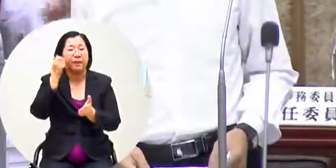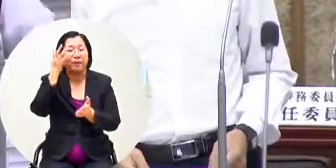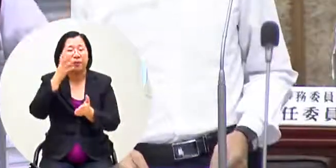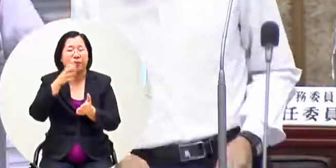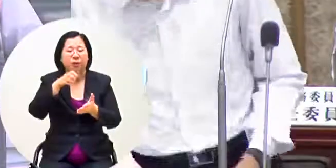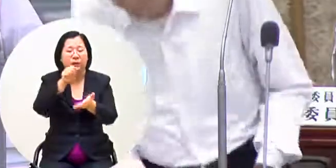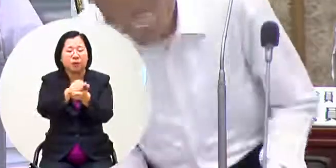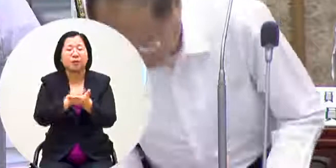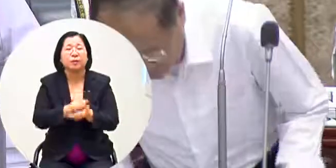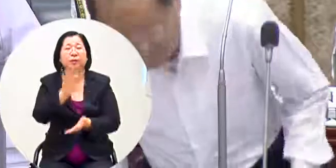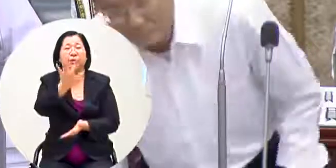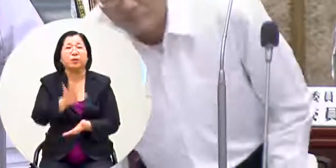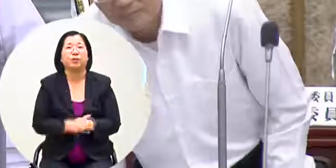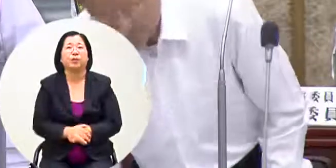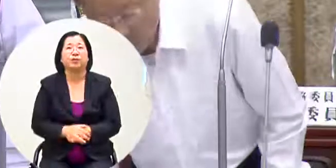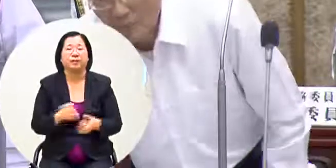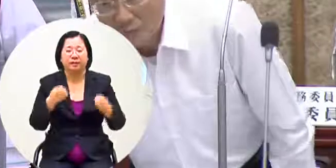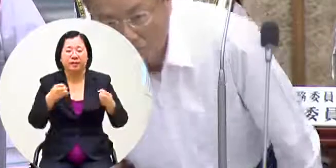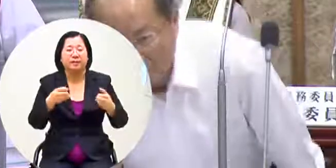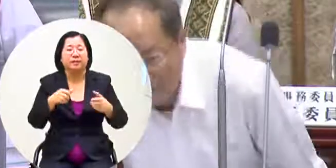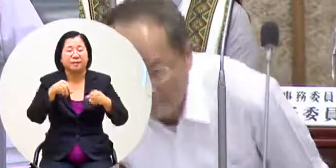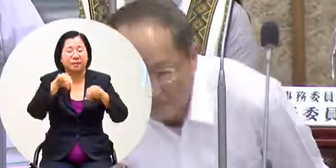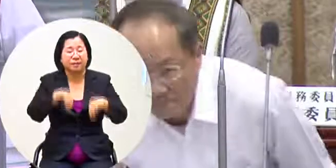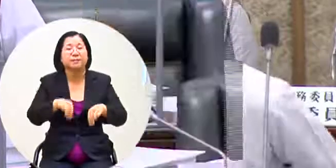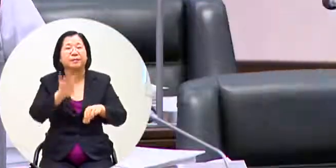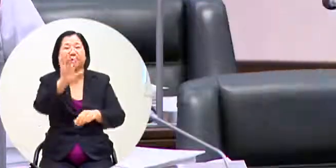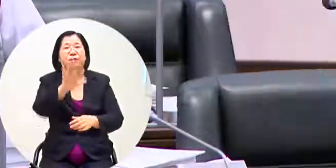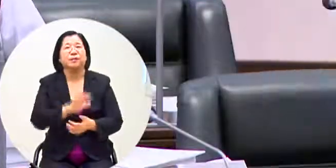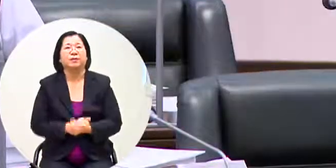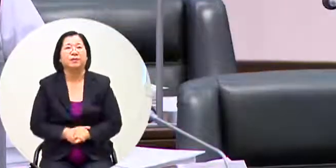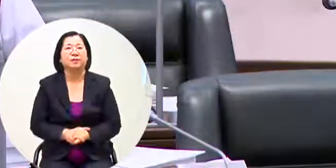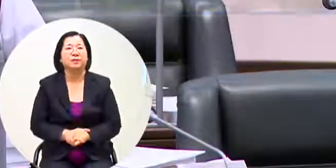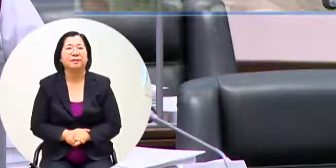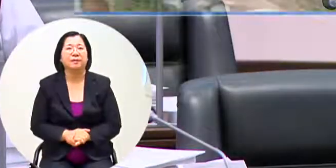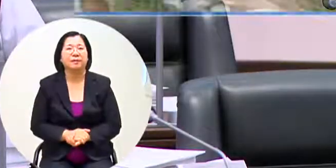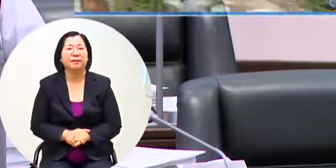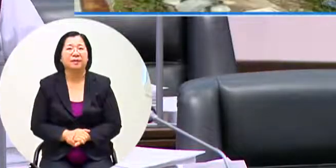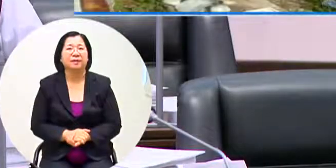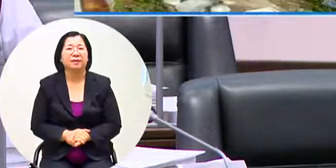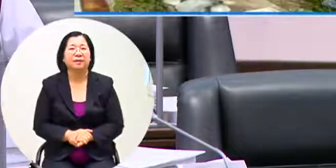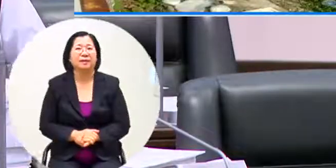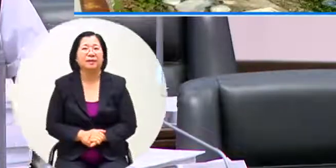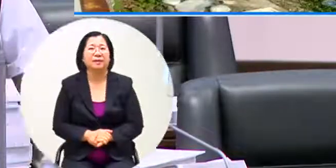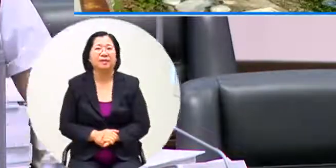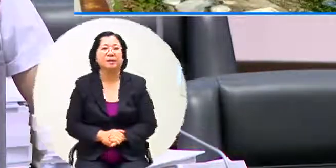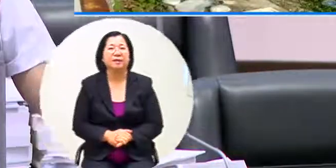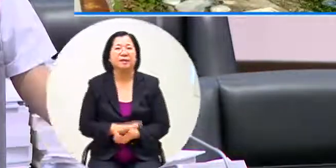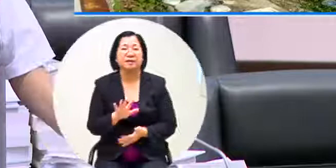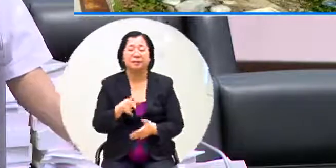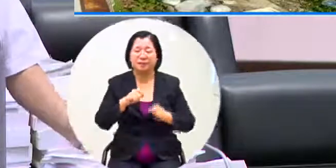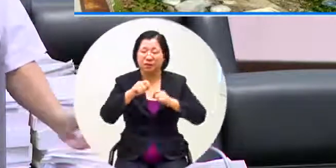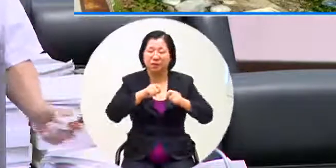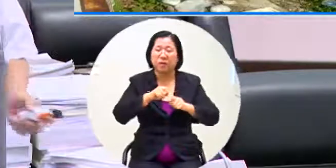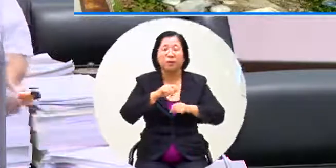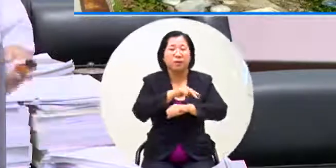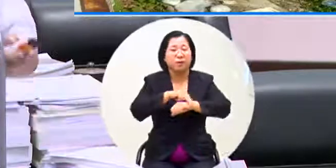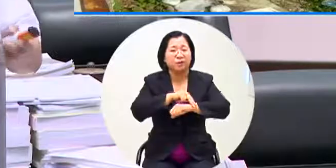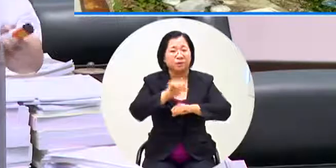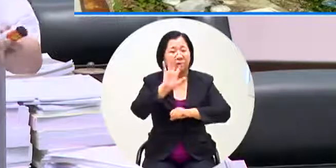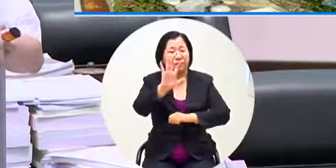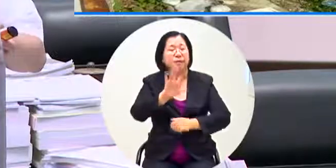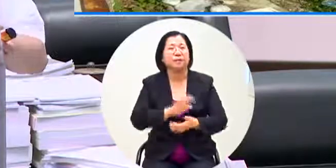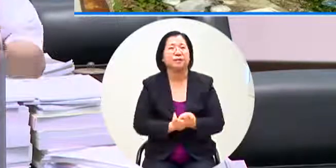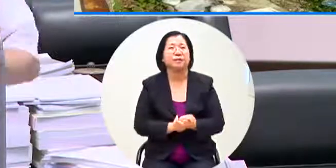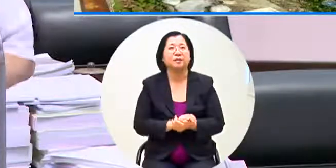你听者，即目前有伫啊做开发的即个规划，吼、哦，有伫招商，有伫发包就对啦。吼、哦，啊